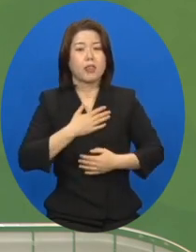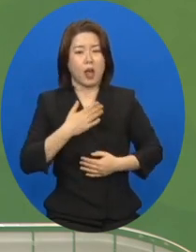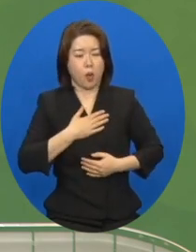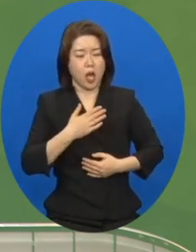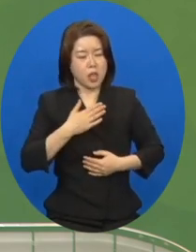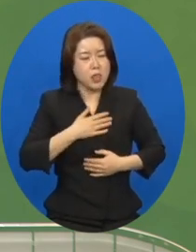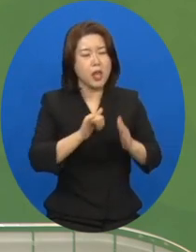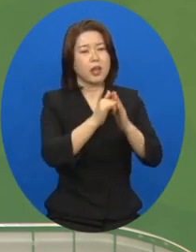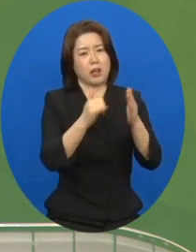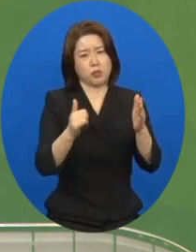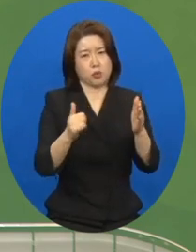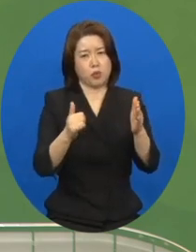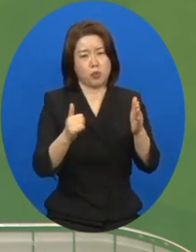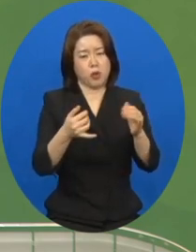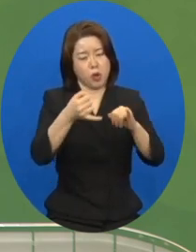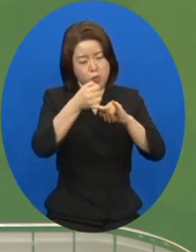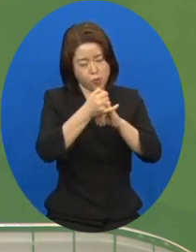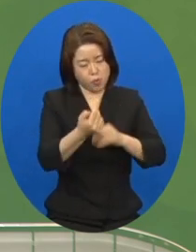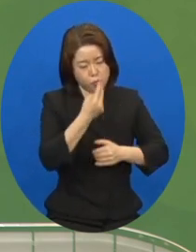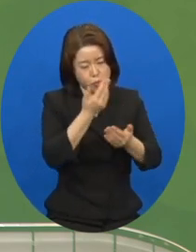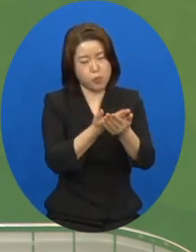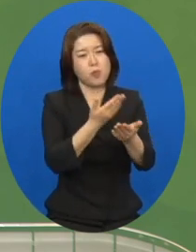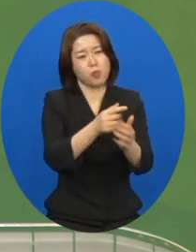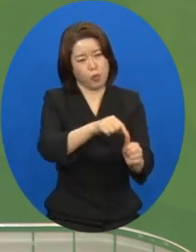가족을 반드시 살려주시오.